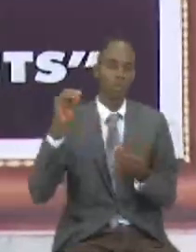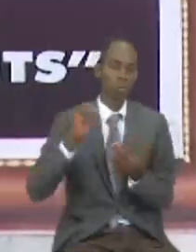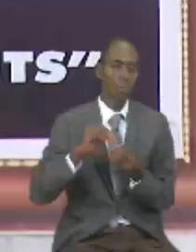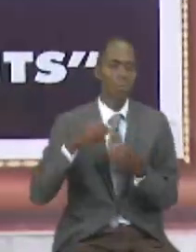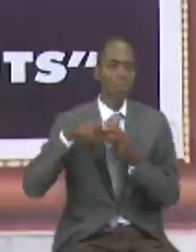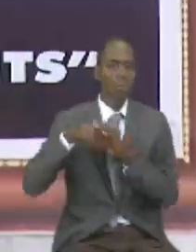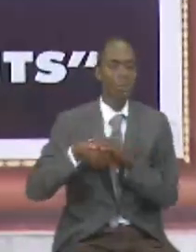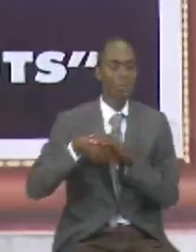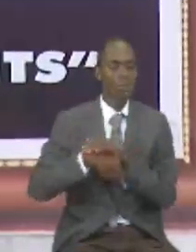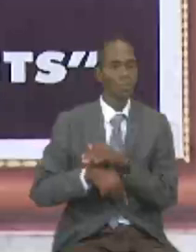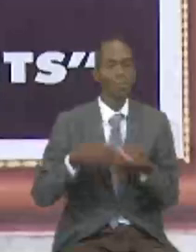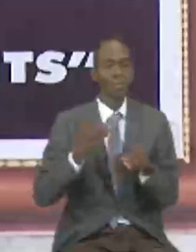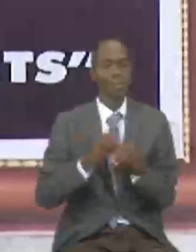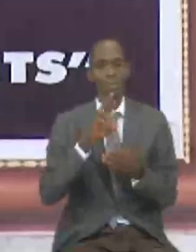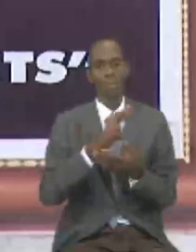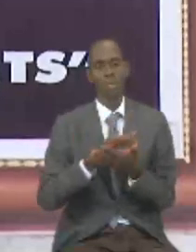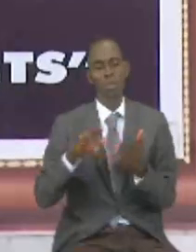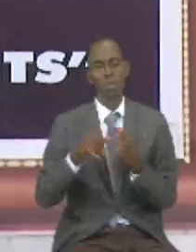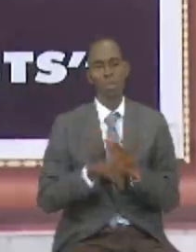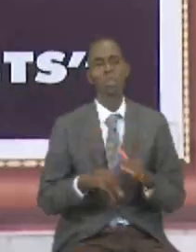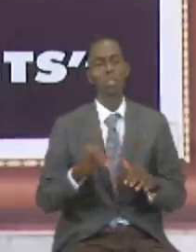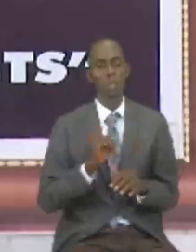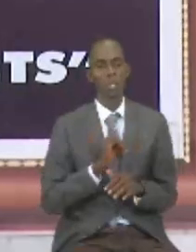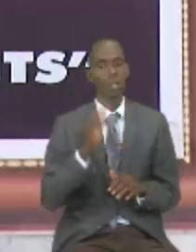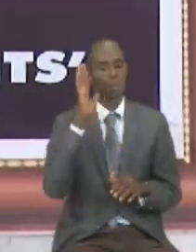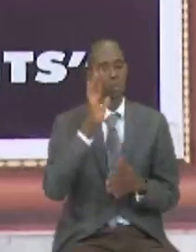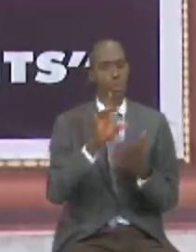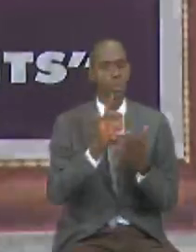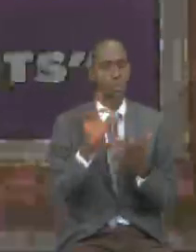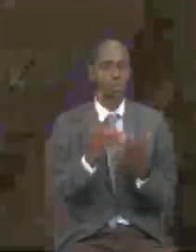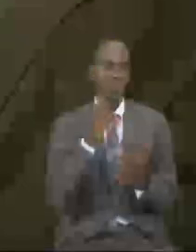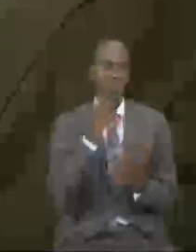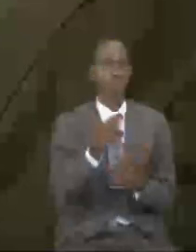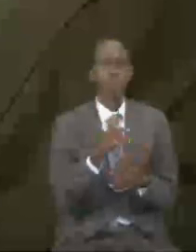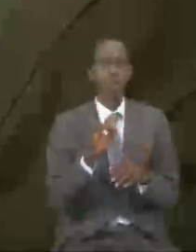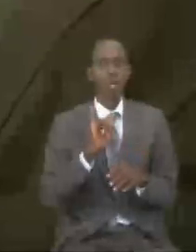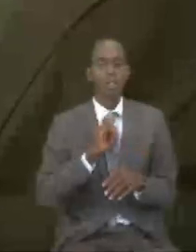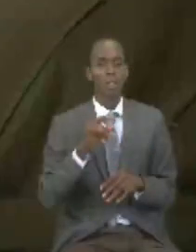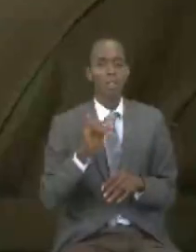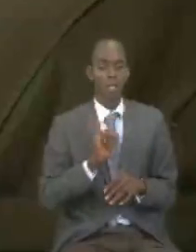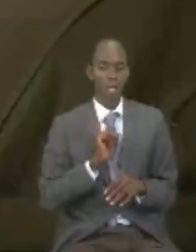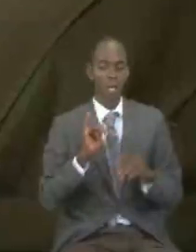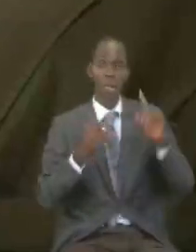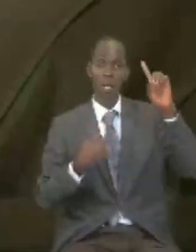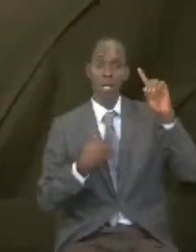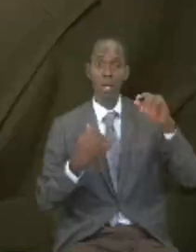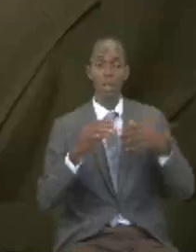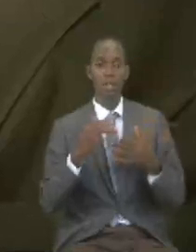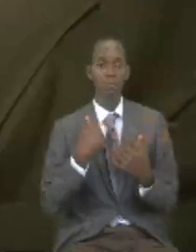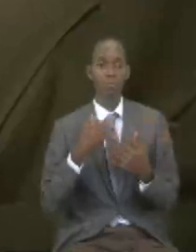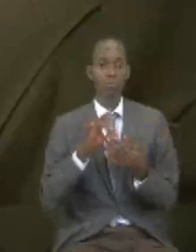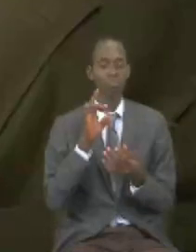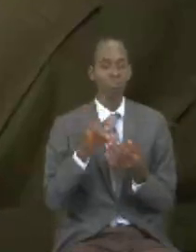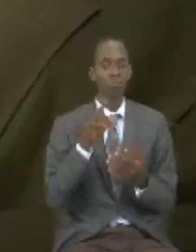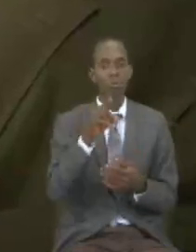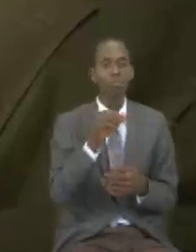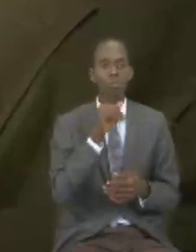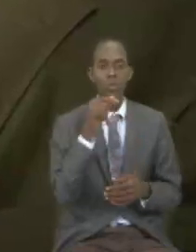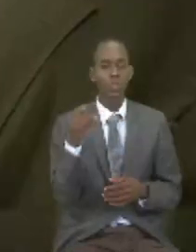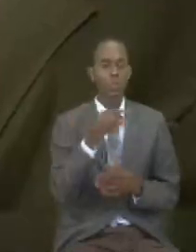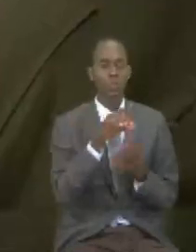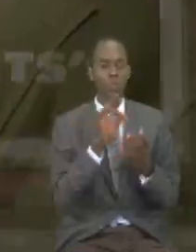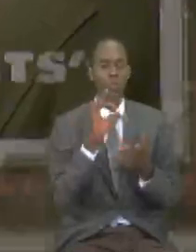injustice, je n'aurai pas te choisi comme ami, mais parce que je vous ai choisi, parce que ce n'est pas vous qui m'avez choisi, parce que j'ai vu que délibérément